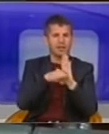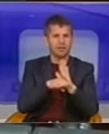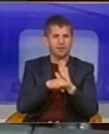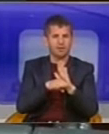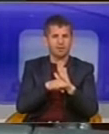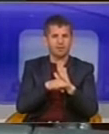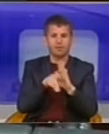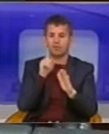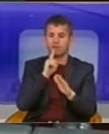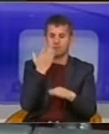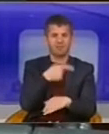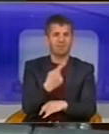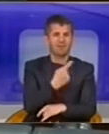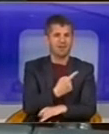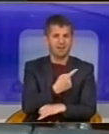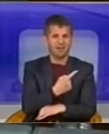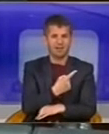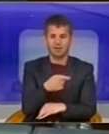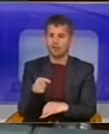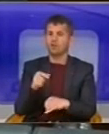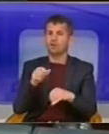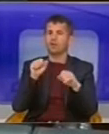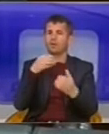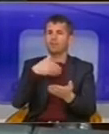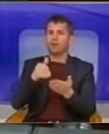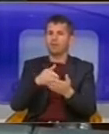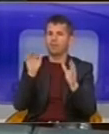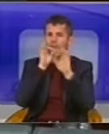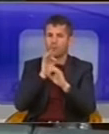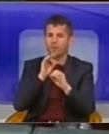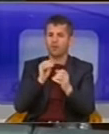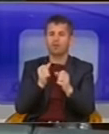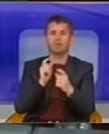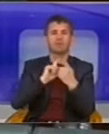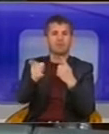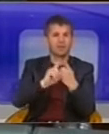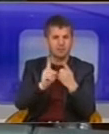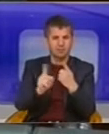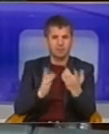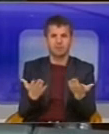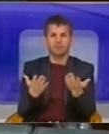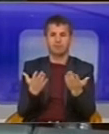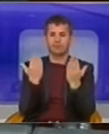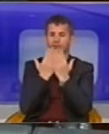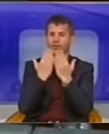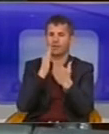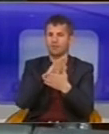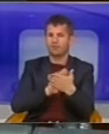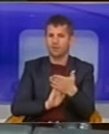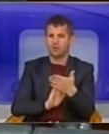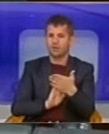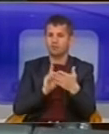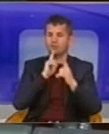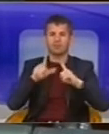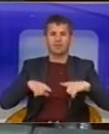ndaj fillorizve. Shpesh qeveria nuk i pagun shpenzimet për udhëtimin e nxënësve të shkollave fillore që jetojnë